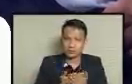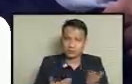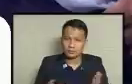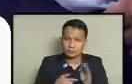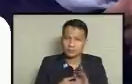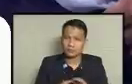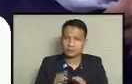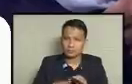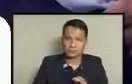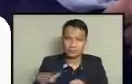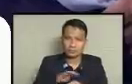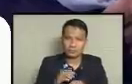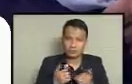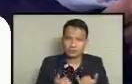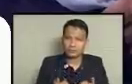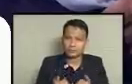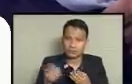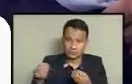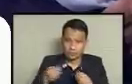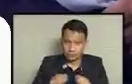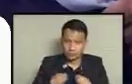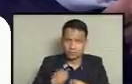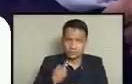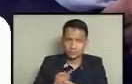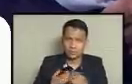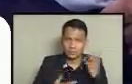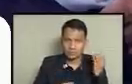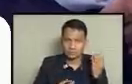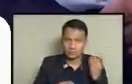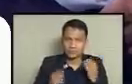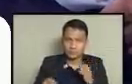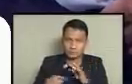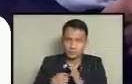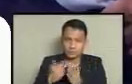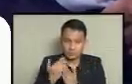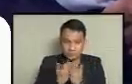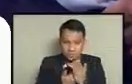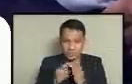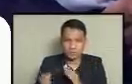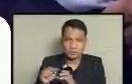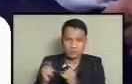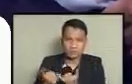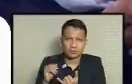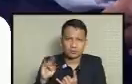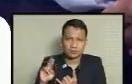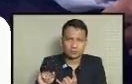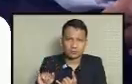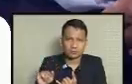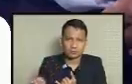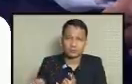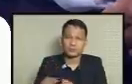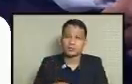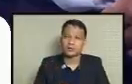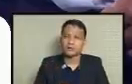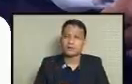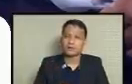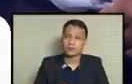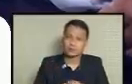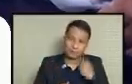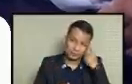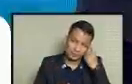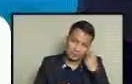doon. Nakakausap naman namin. Nagbibigay sila ng tama. Update, up to date yung billing. Sa agency lang talaga po ang may problema sa amin. Okay, ito.